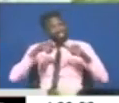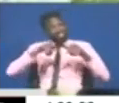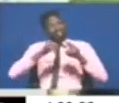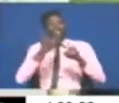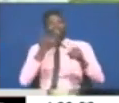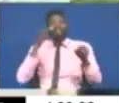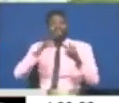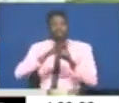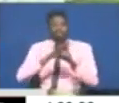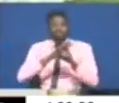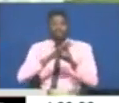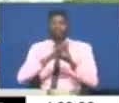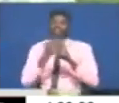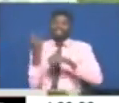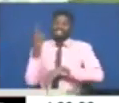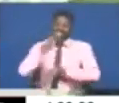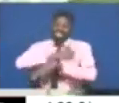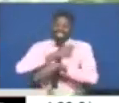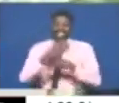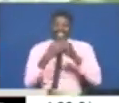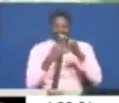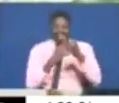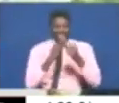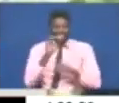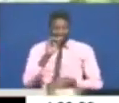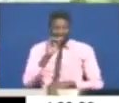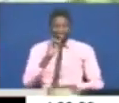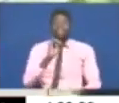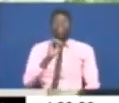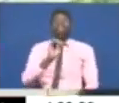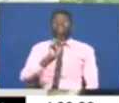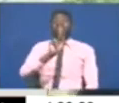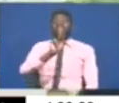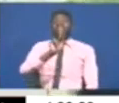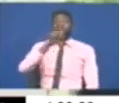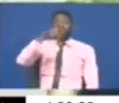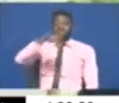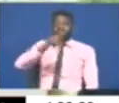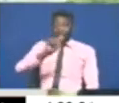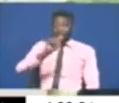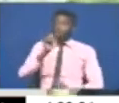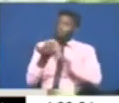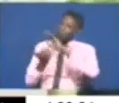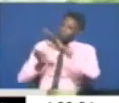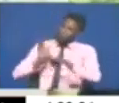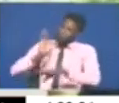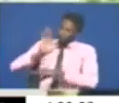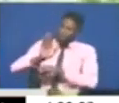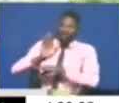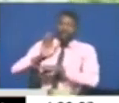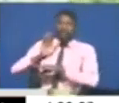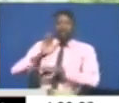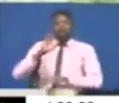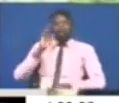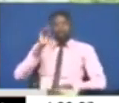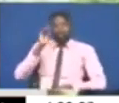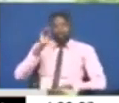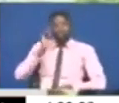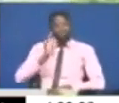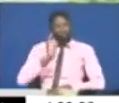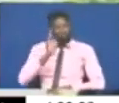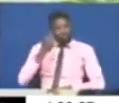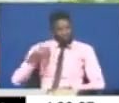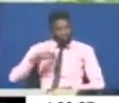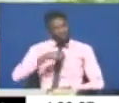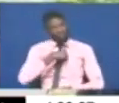KPA bandari yetu ya pwani itarudishwa kwa wapwani. Tunamuomba kulingana hiyo